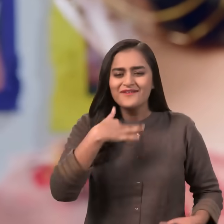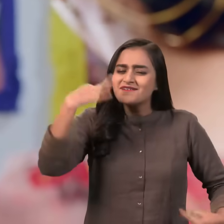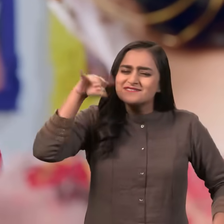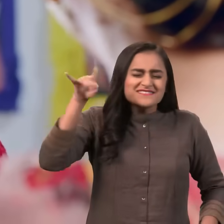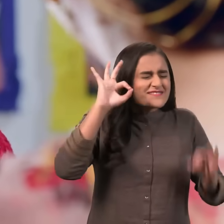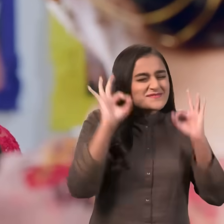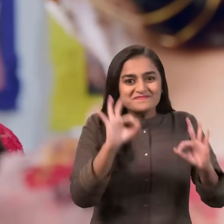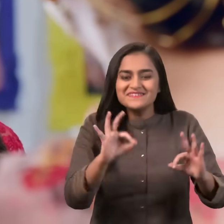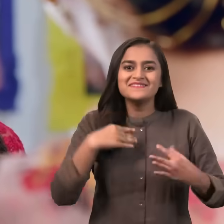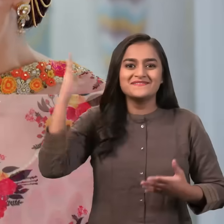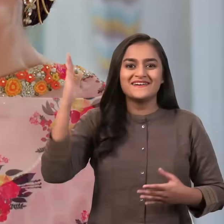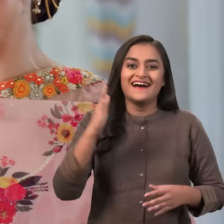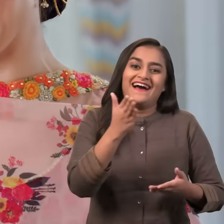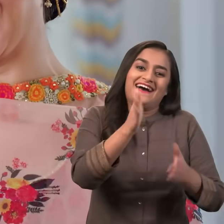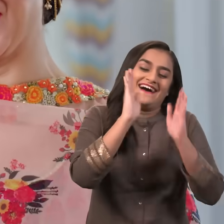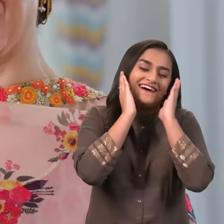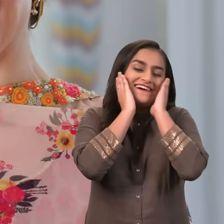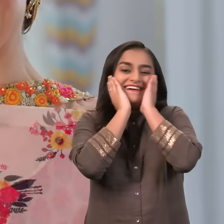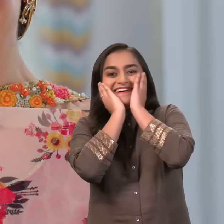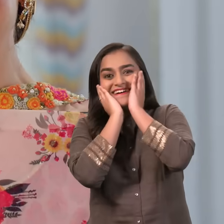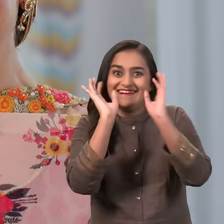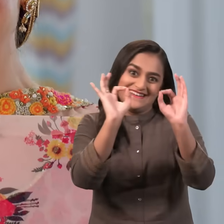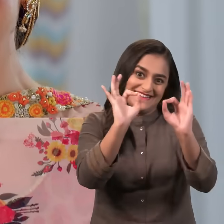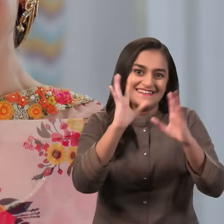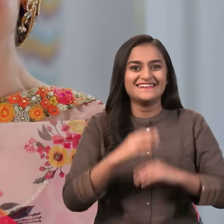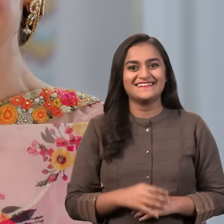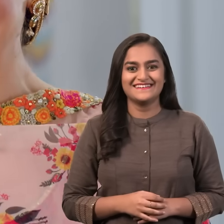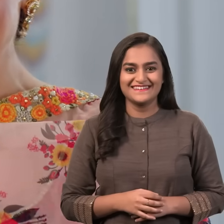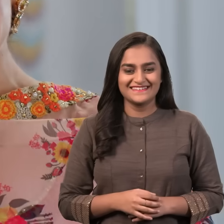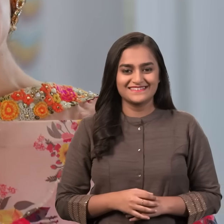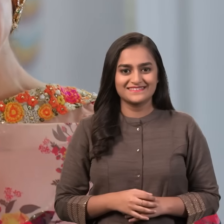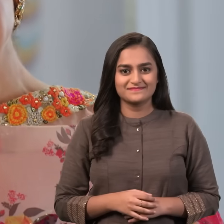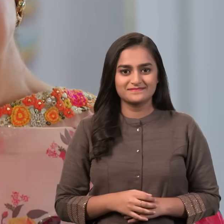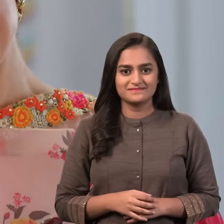थी। बहुत अच्छा परफॉर्मेंस दिया मैंने। हाय रब्बा,